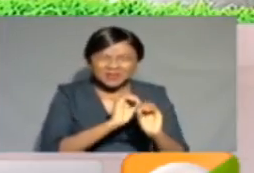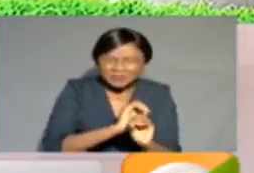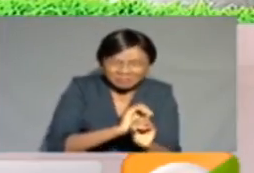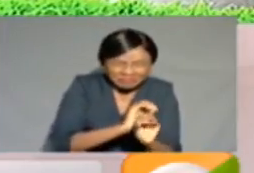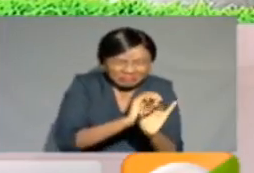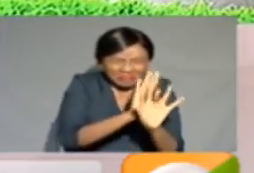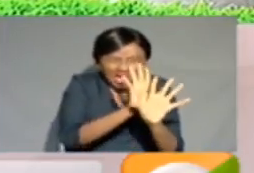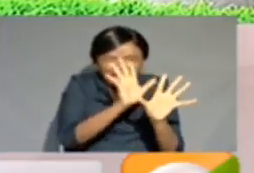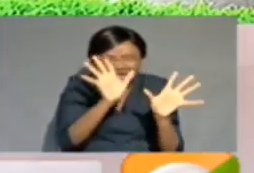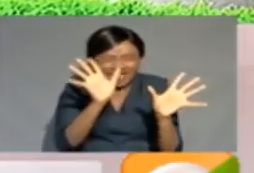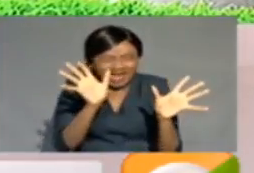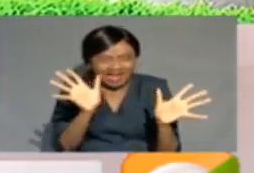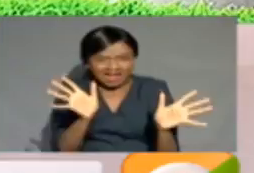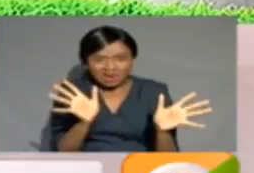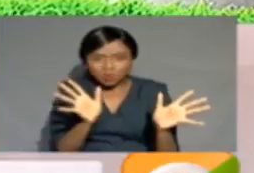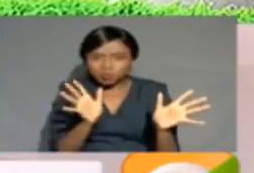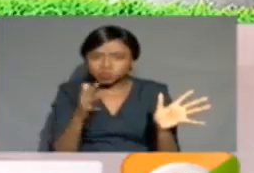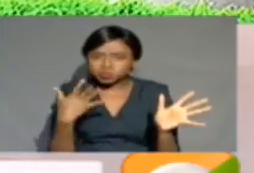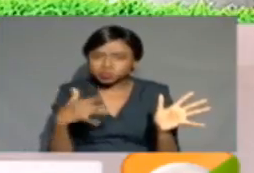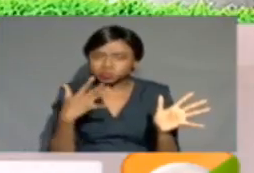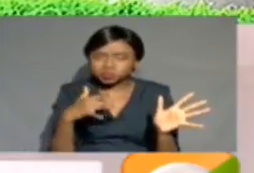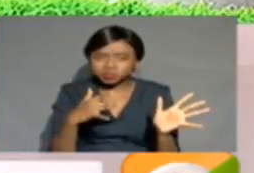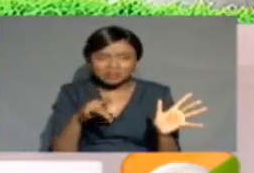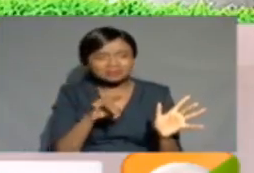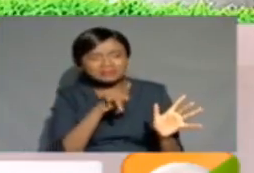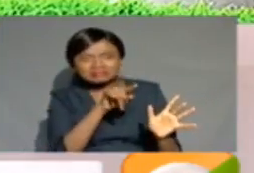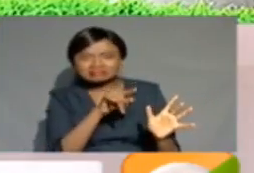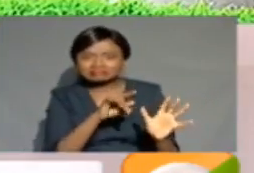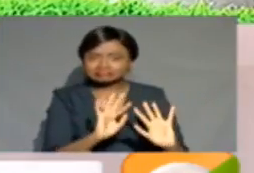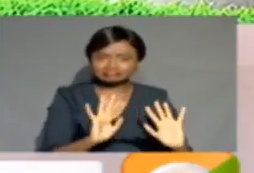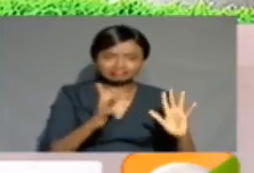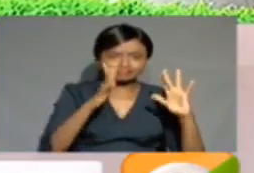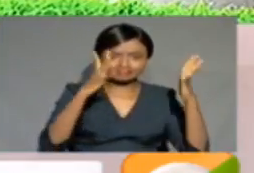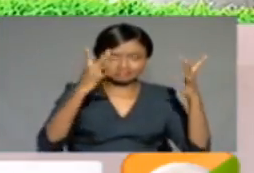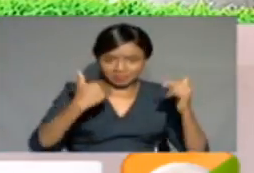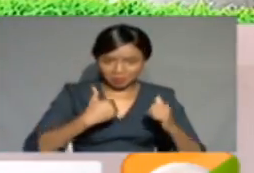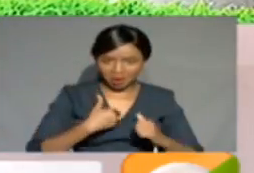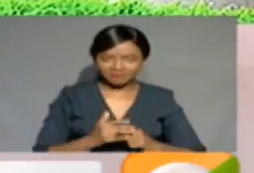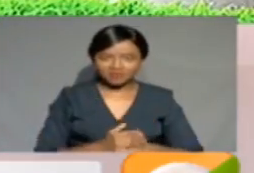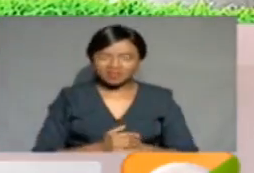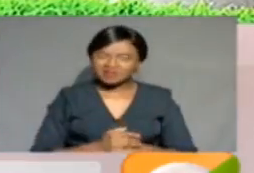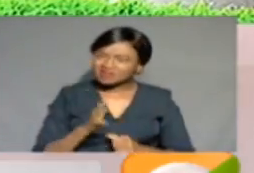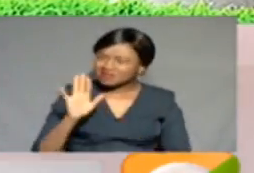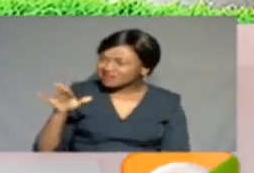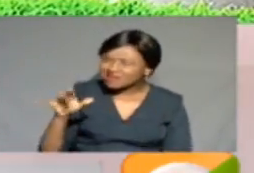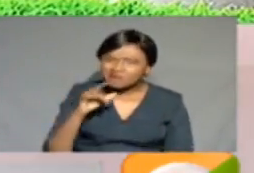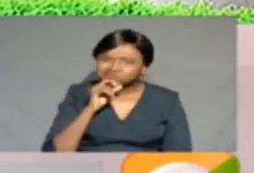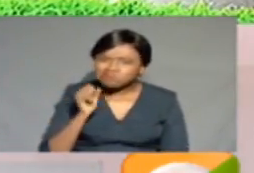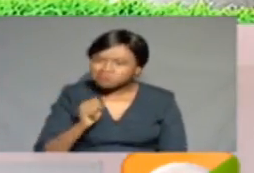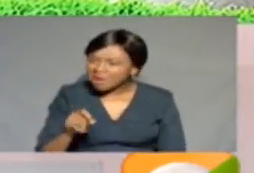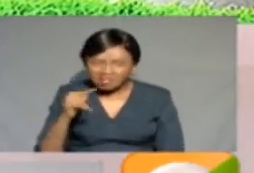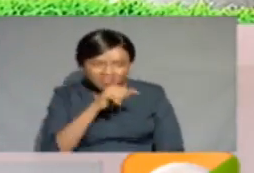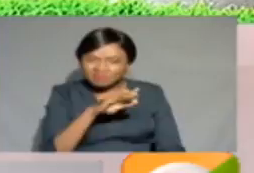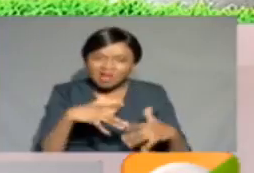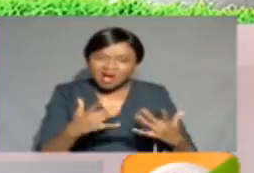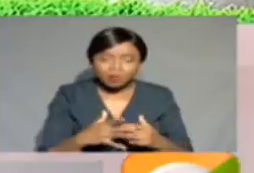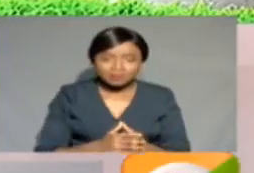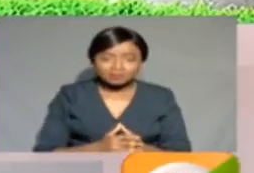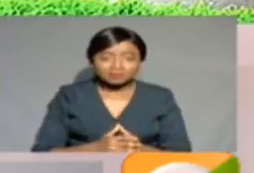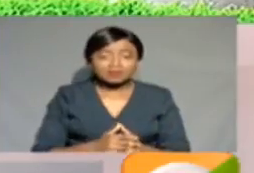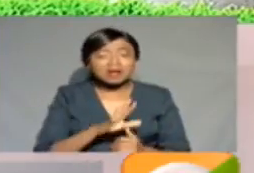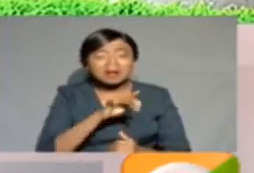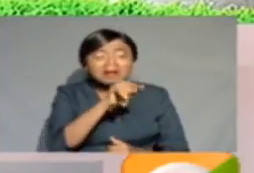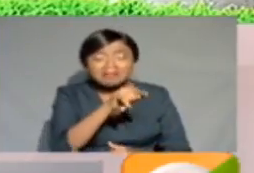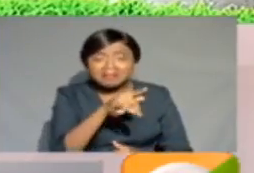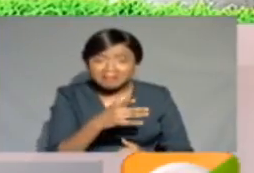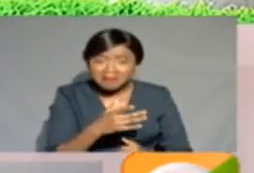yanawaka na kama kuna sherehe hivi. Nikamuuliza bawabu, huku kuna kuaje? Bawabu akamjibu,